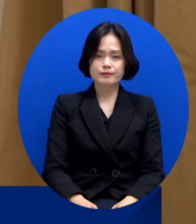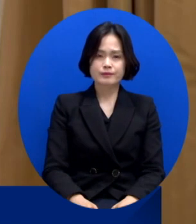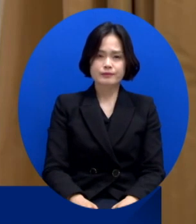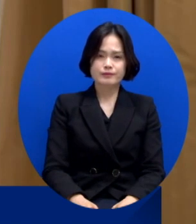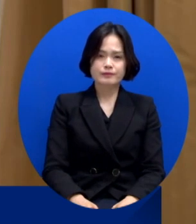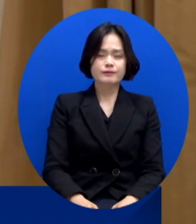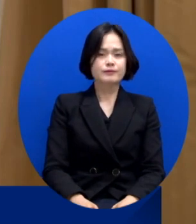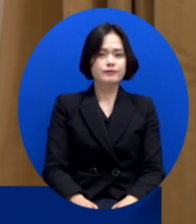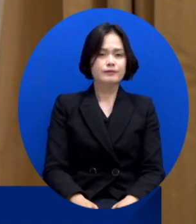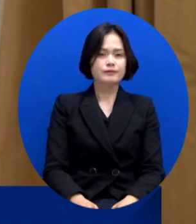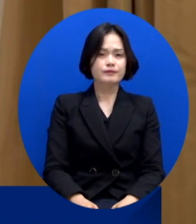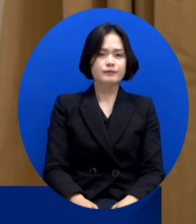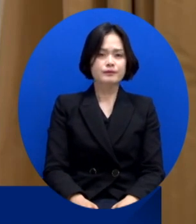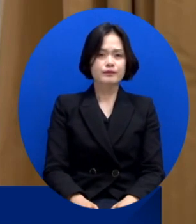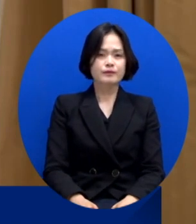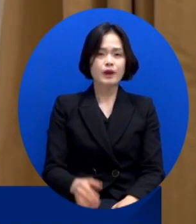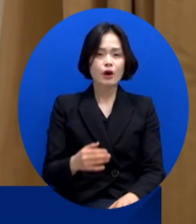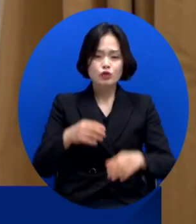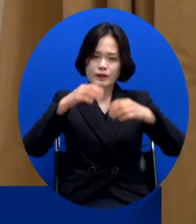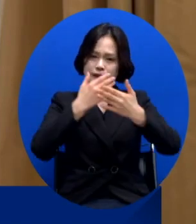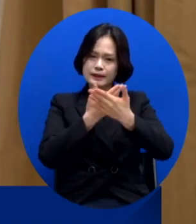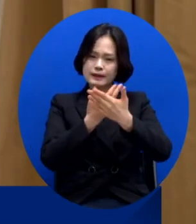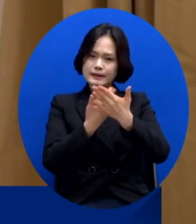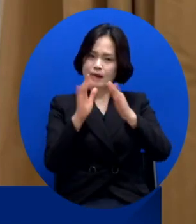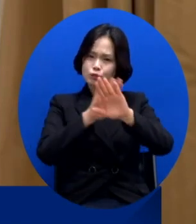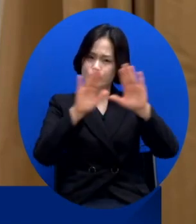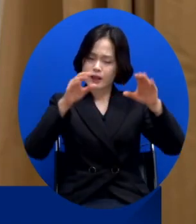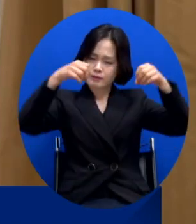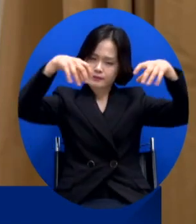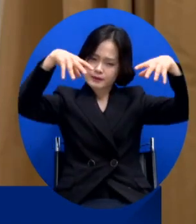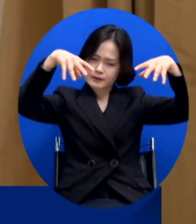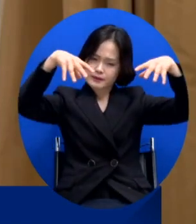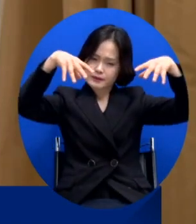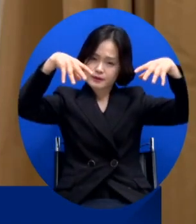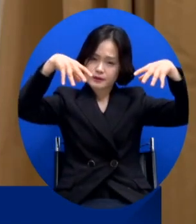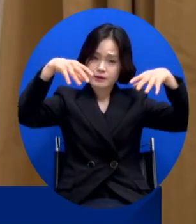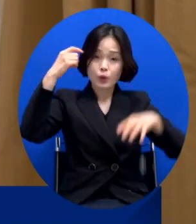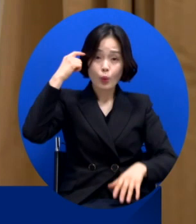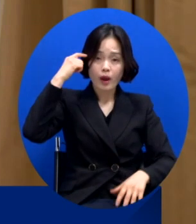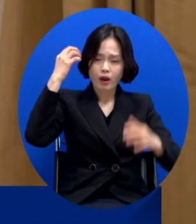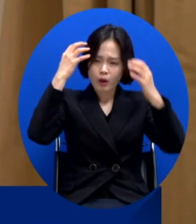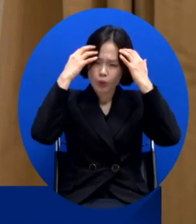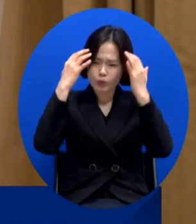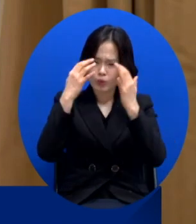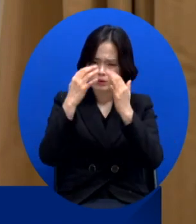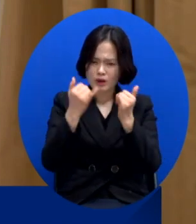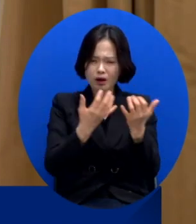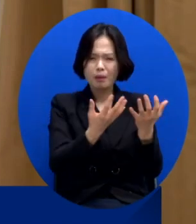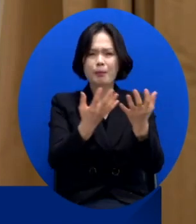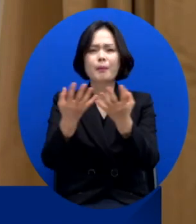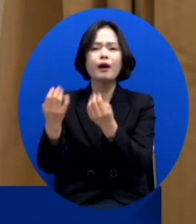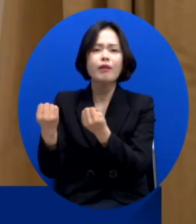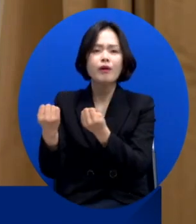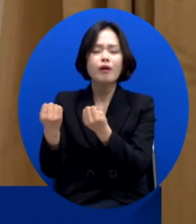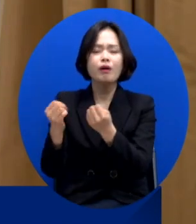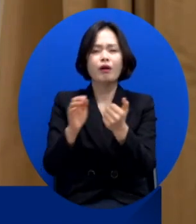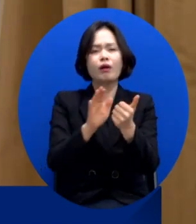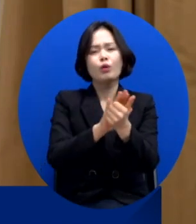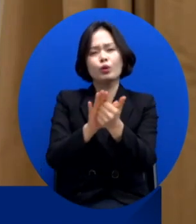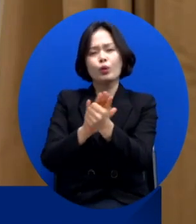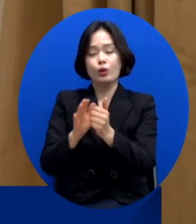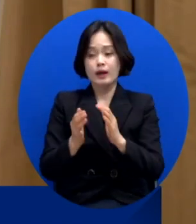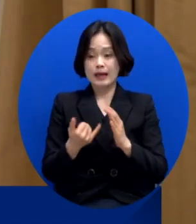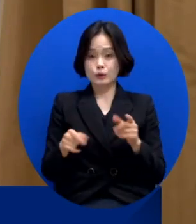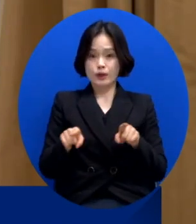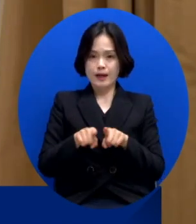말 베베 순위 바디 넌 수감 단 라이딩 만주 다원 매트 낭 계획은 그건 진행 간큰